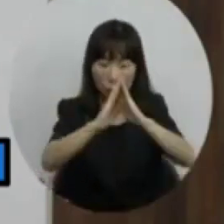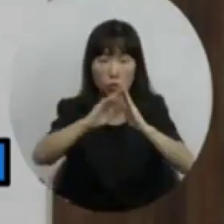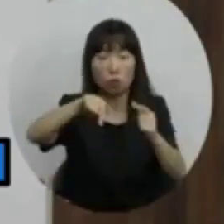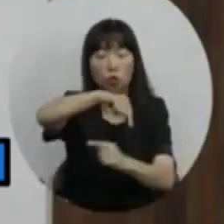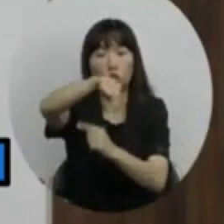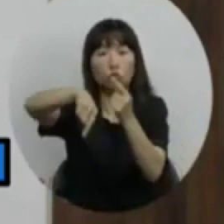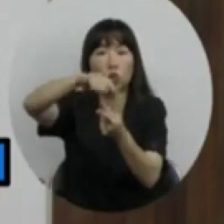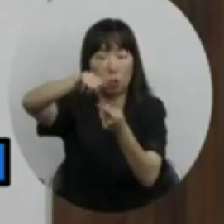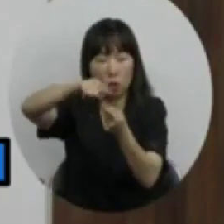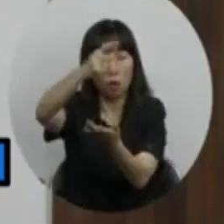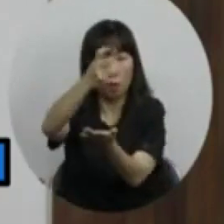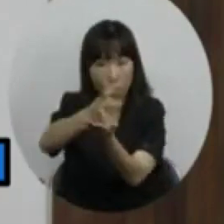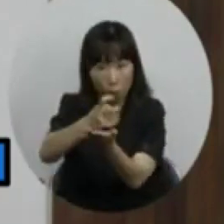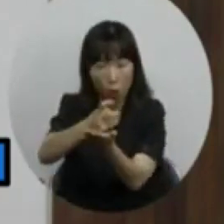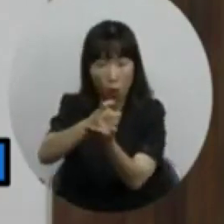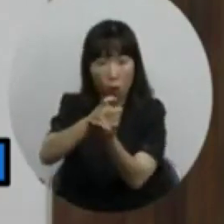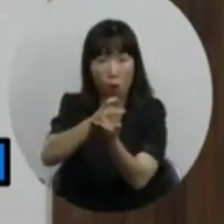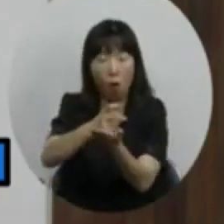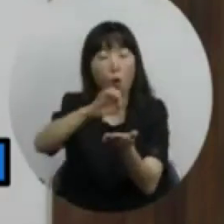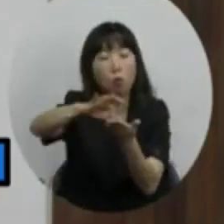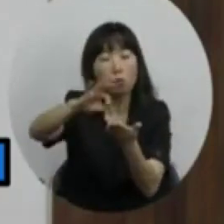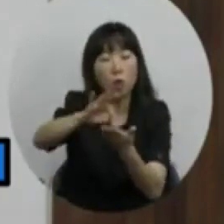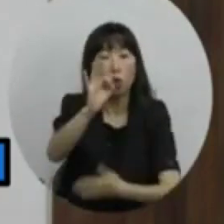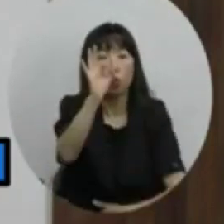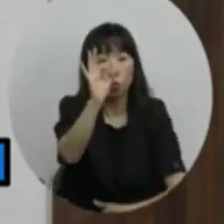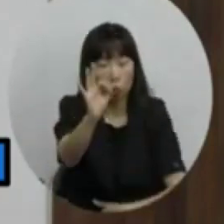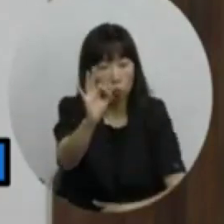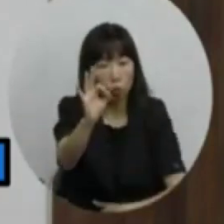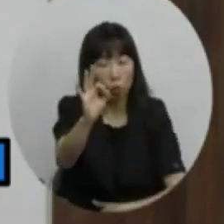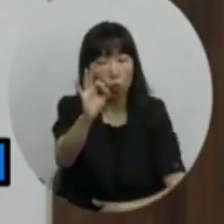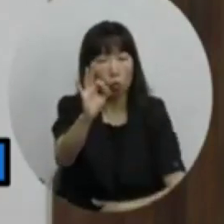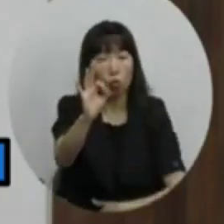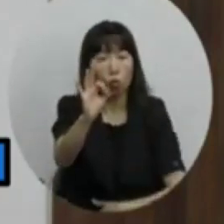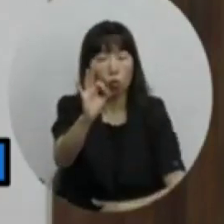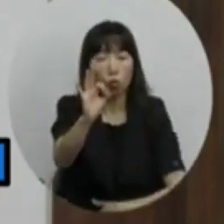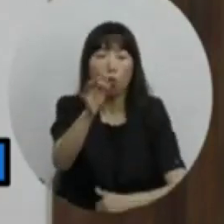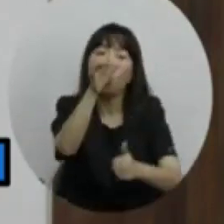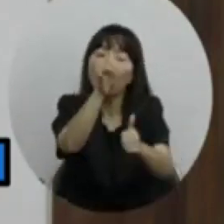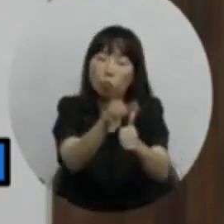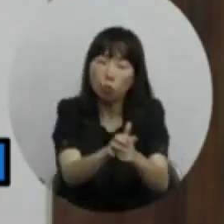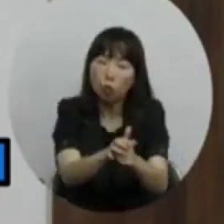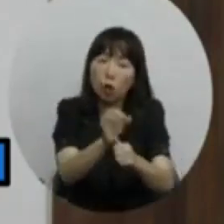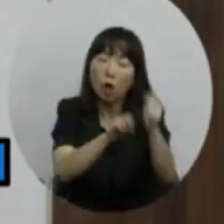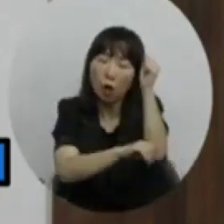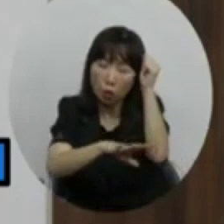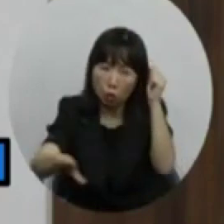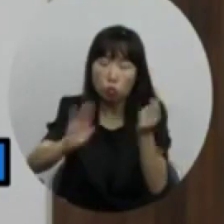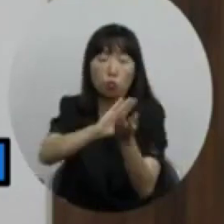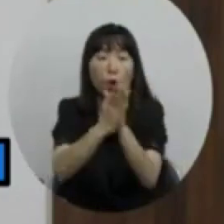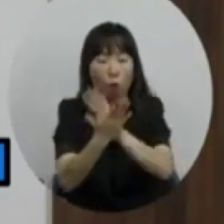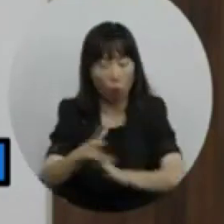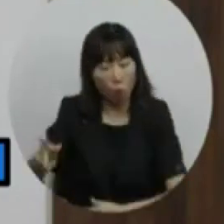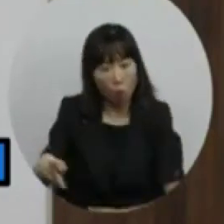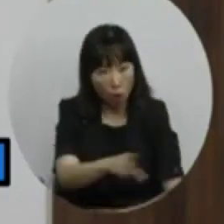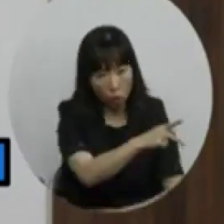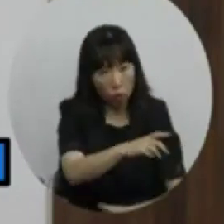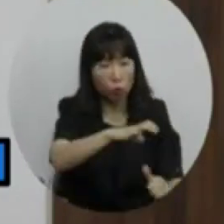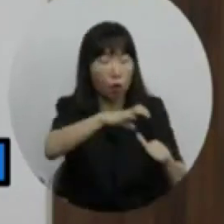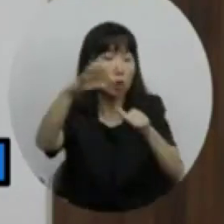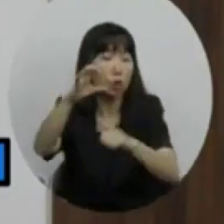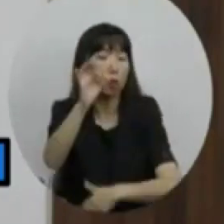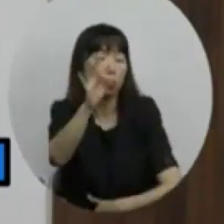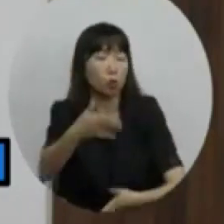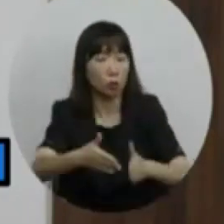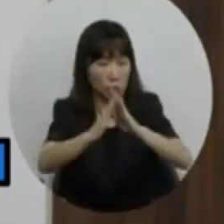조례 중 체육시설 사용료 등의 감면사항 및 부과기준 변경과 여주파크골프장 이용료